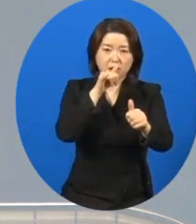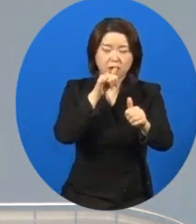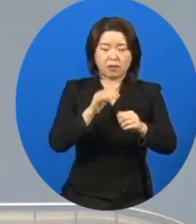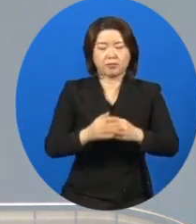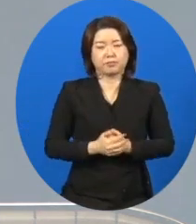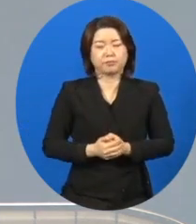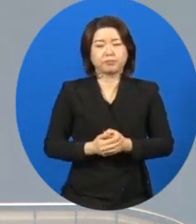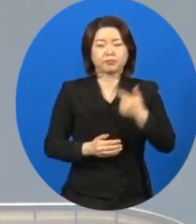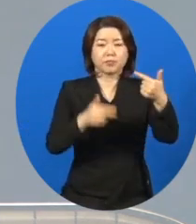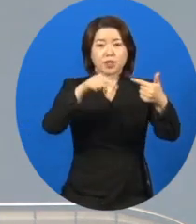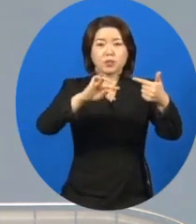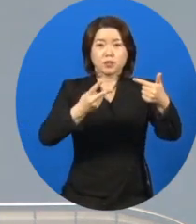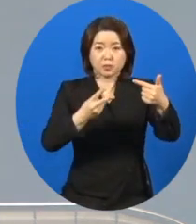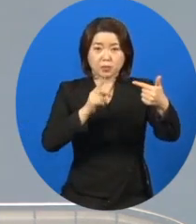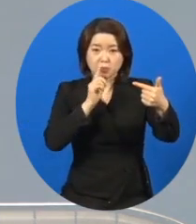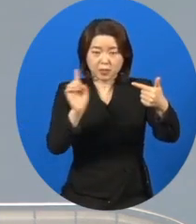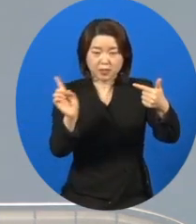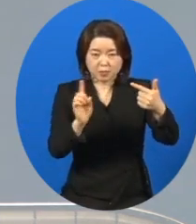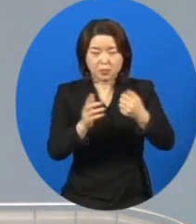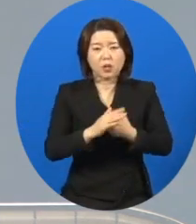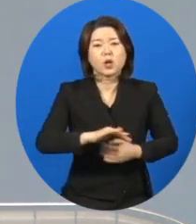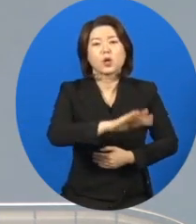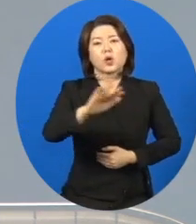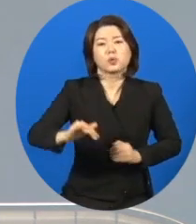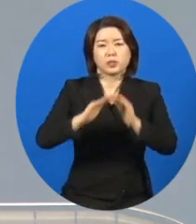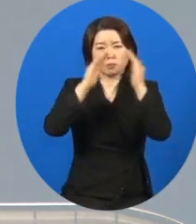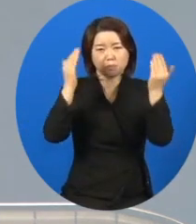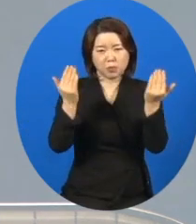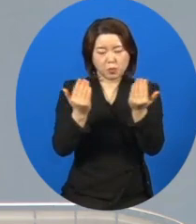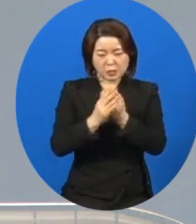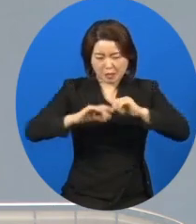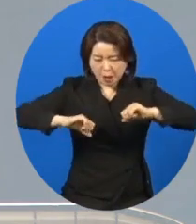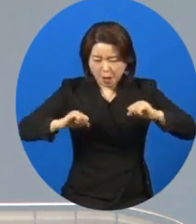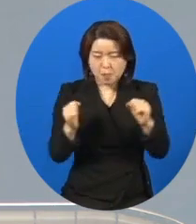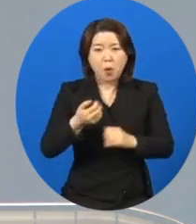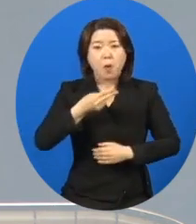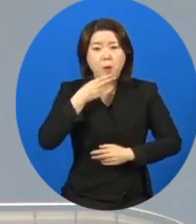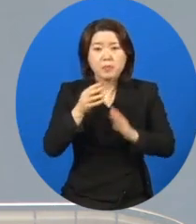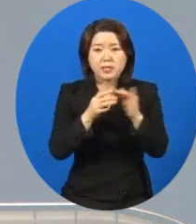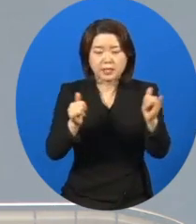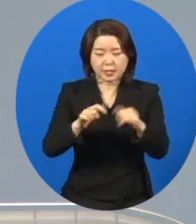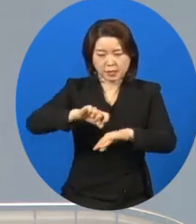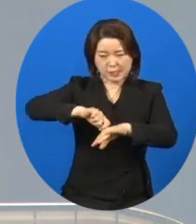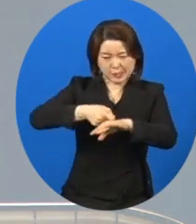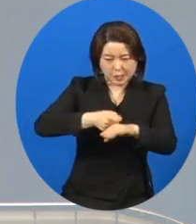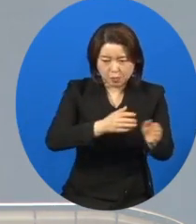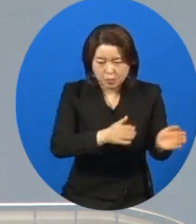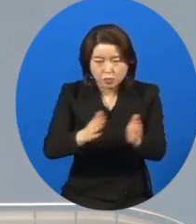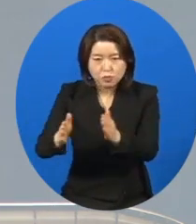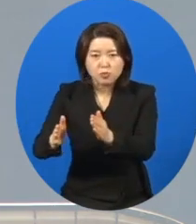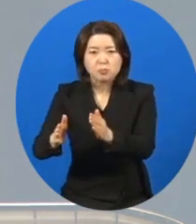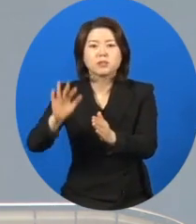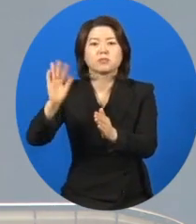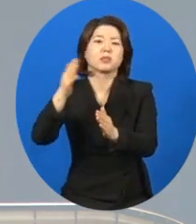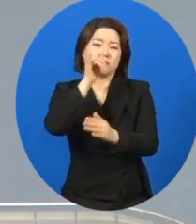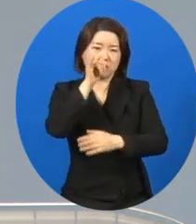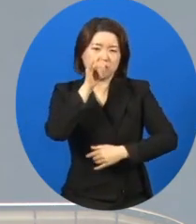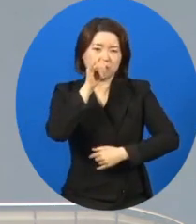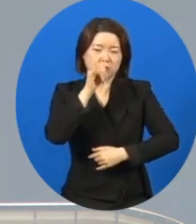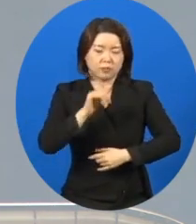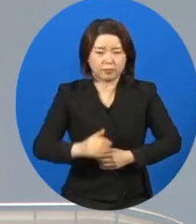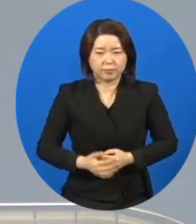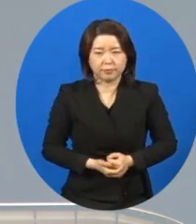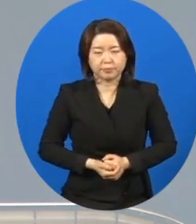6절에서 이렇게 말합니다. 우리는 모든 복종하지 않는 자를 처벌할 준비가 되어 있을